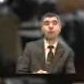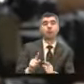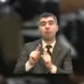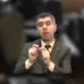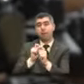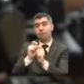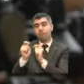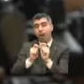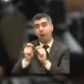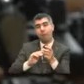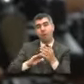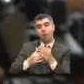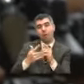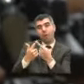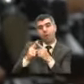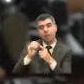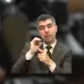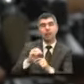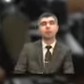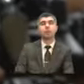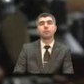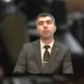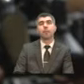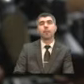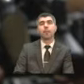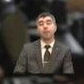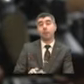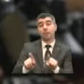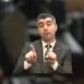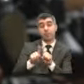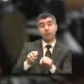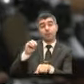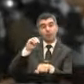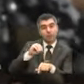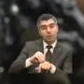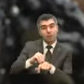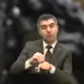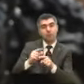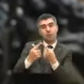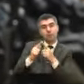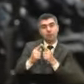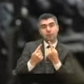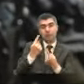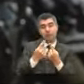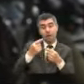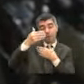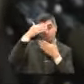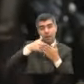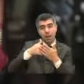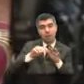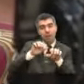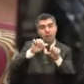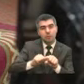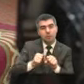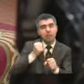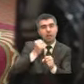أيضا ومعالجة الملفات تكون على هذا الأساس. بالتالي هناك استفادة المغاربة المقيمين بهذه الدول